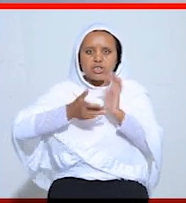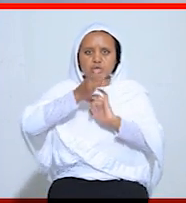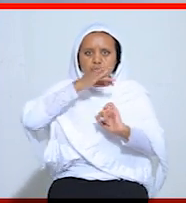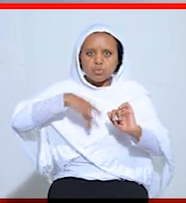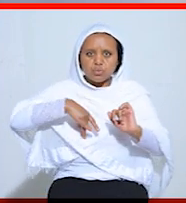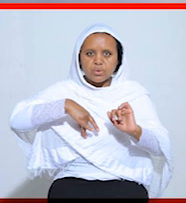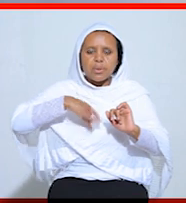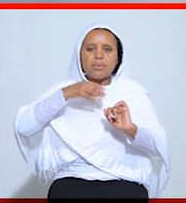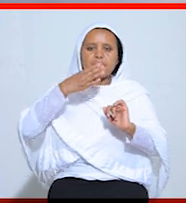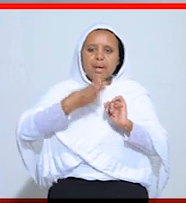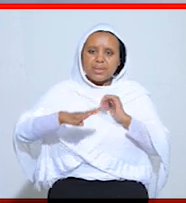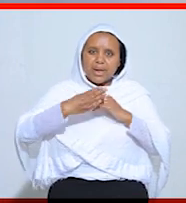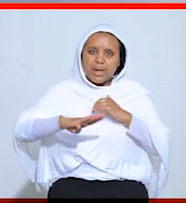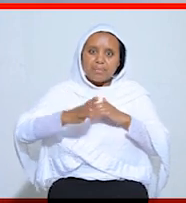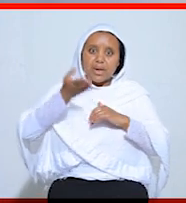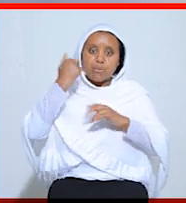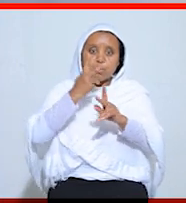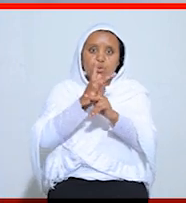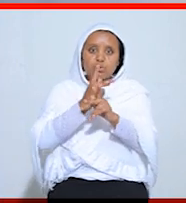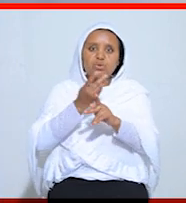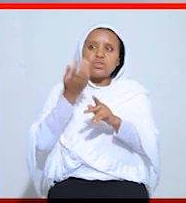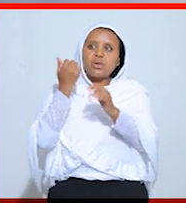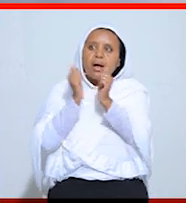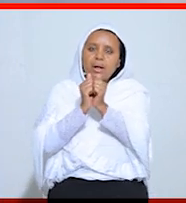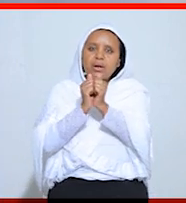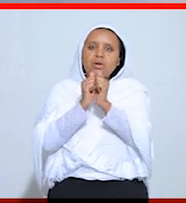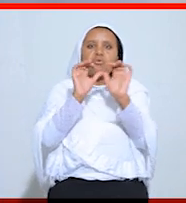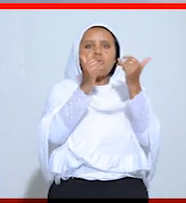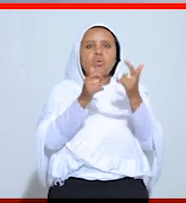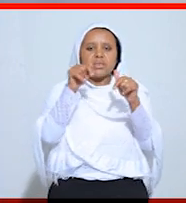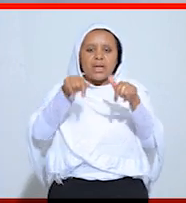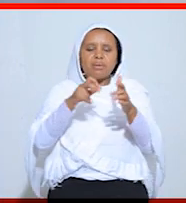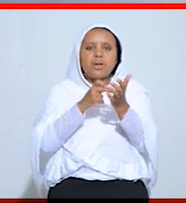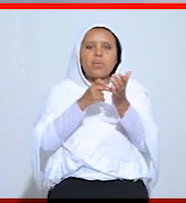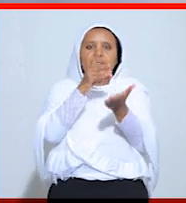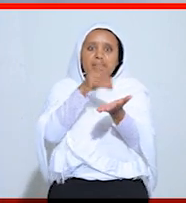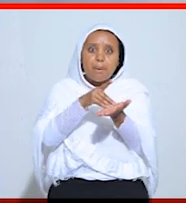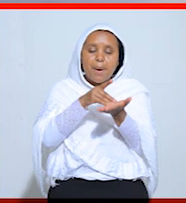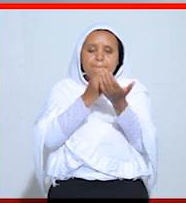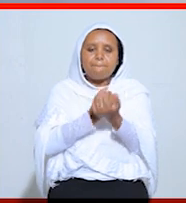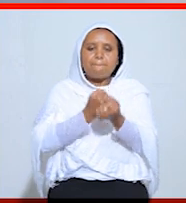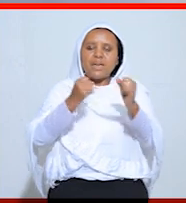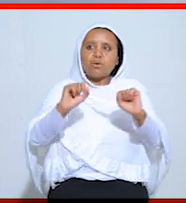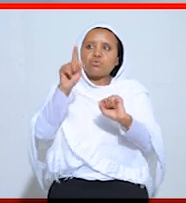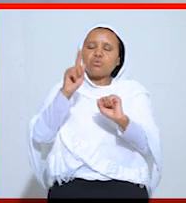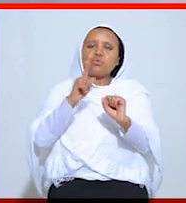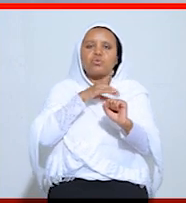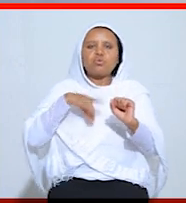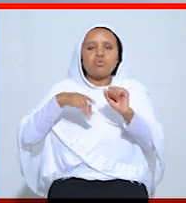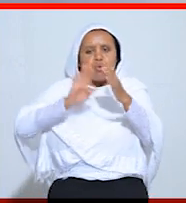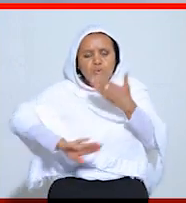መድኃኒታችን ኢየሱስ ክርስቶስ በቤተልሔም ከነበሩ እረኞች ጋር እነሆ ዛሬ በዳዊት ከተማ መድኃኒት እርሱም